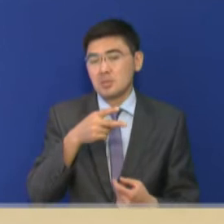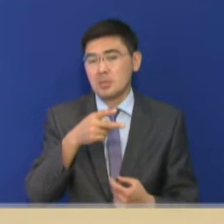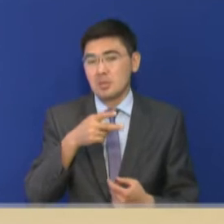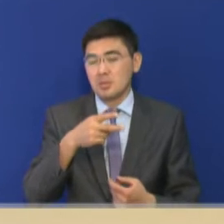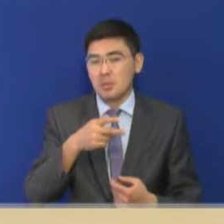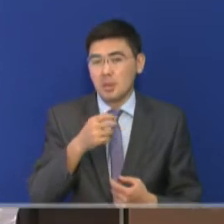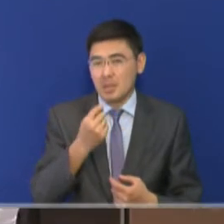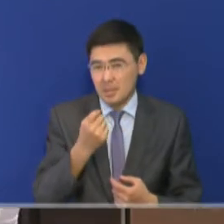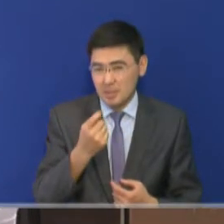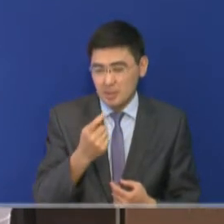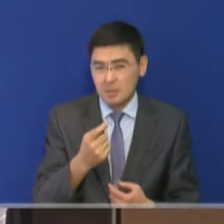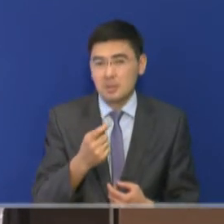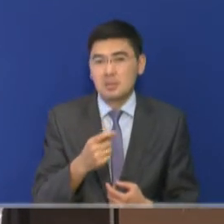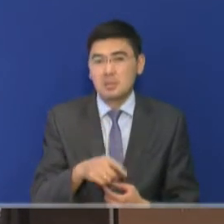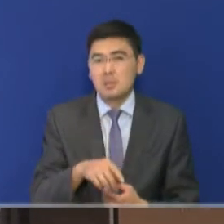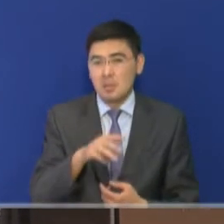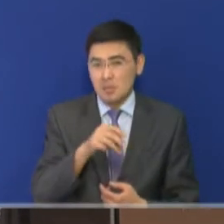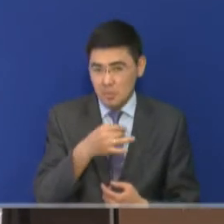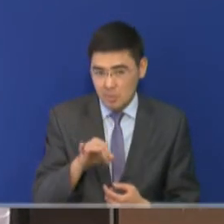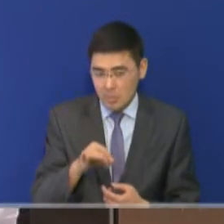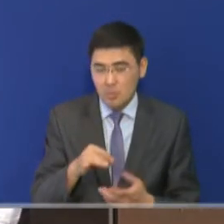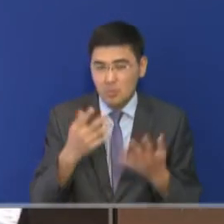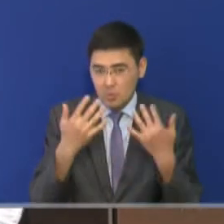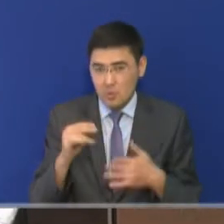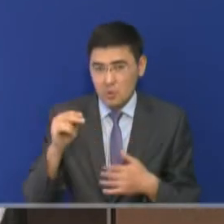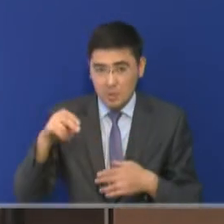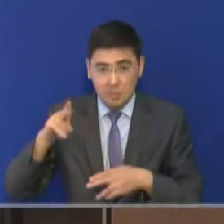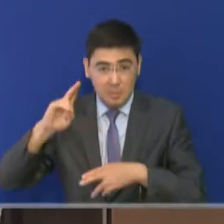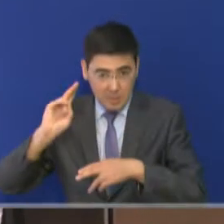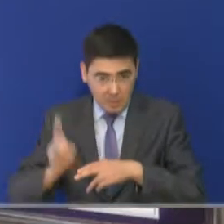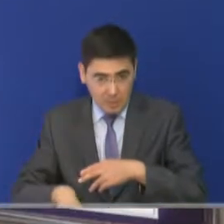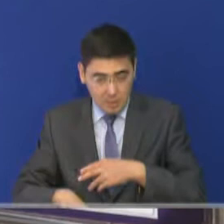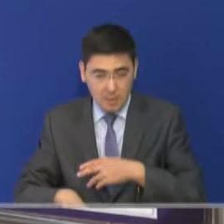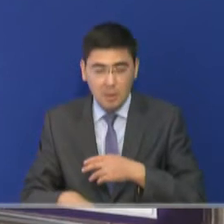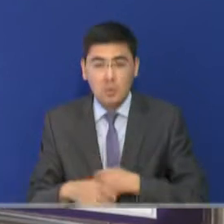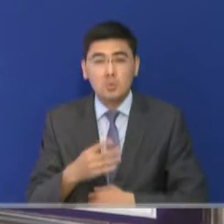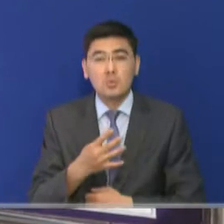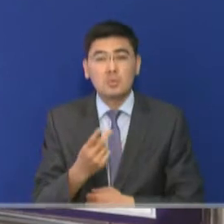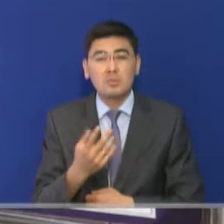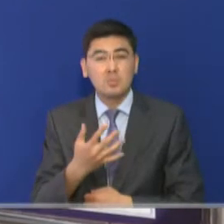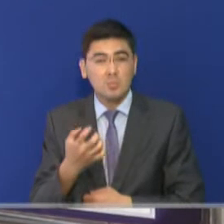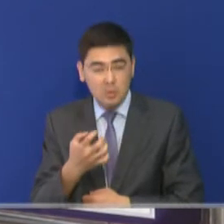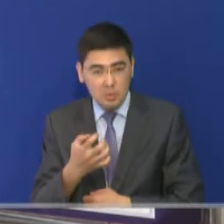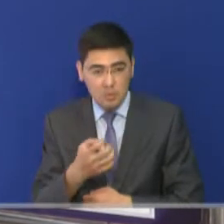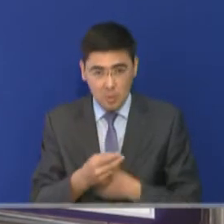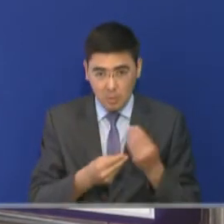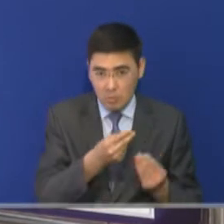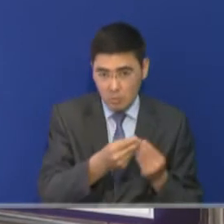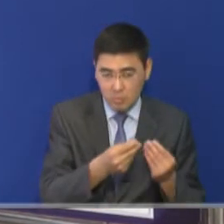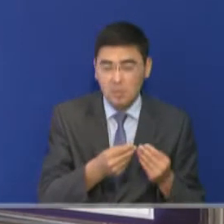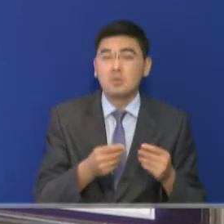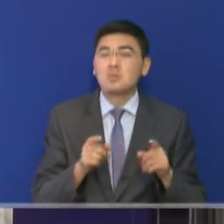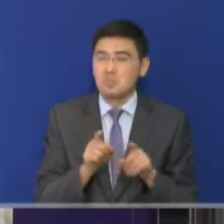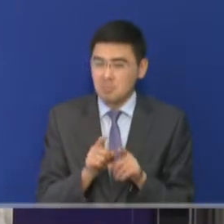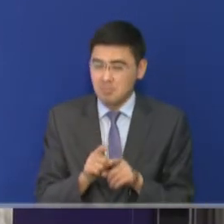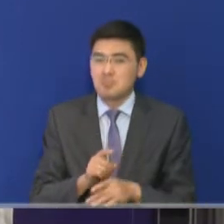мамырында республика аумағында төтенше жағдай мерзімі аяқталды. Осыған байланысты 42500 теңге мөлшеріндегі төлемді алуға